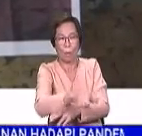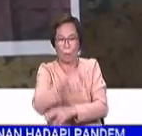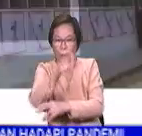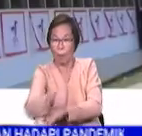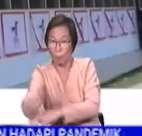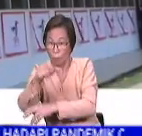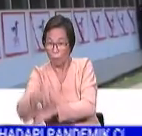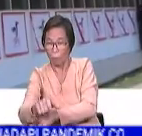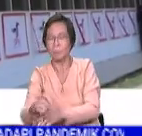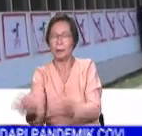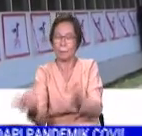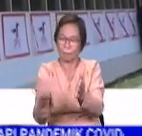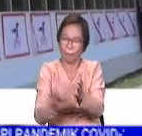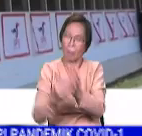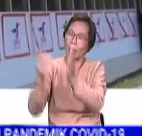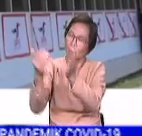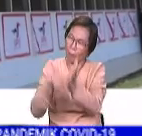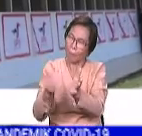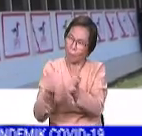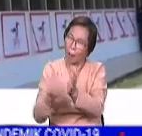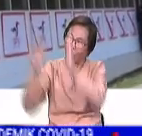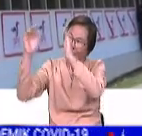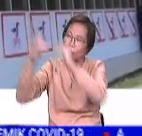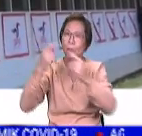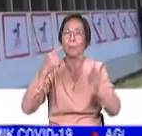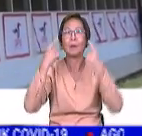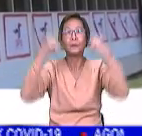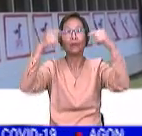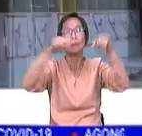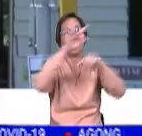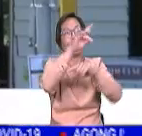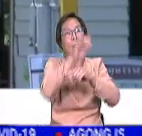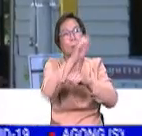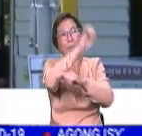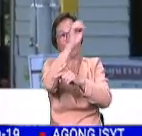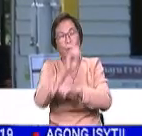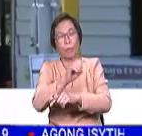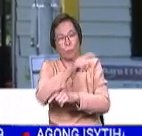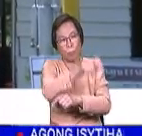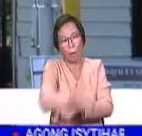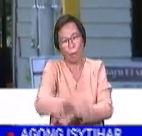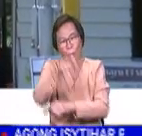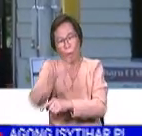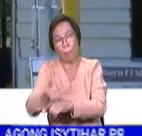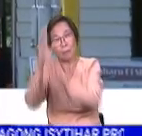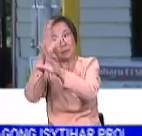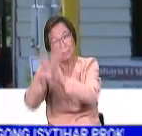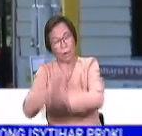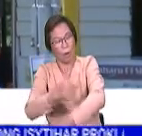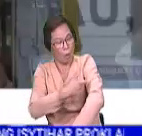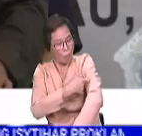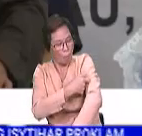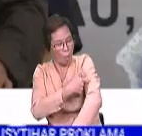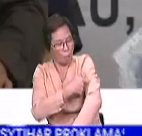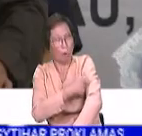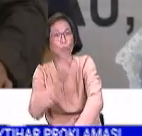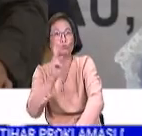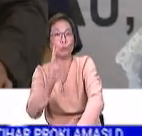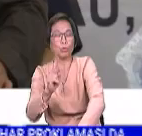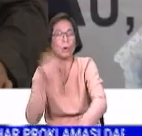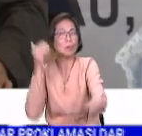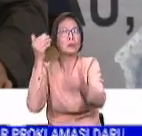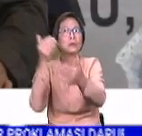beliau to rumah ulangi harapan untuk mencapai 80 peratus penduduk negeri ini selesai mendapat dosis lengkap